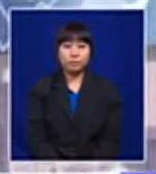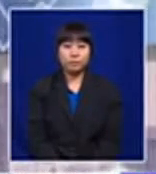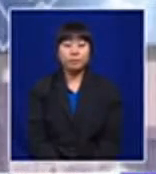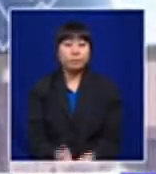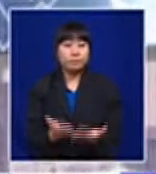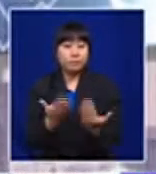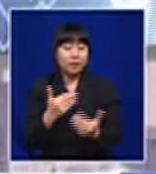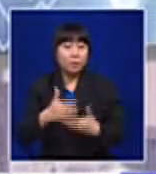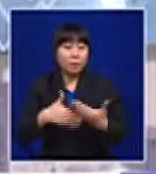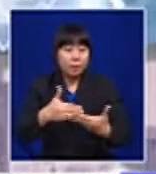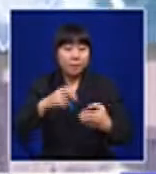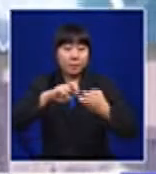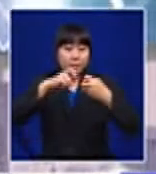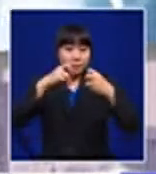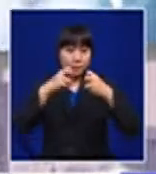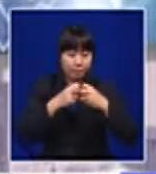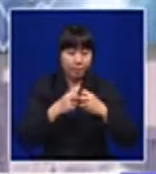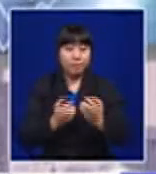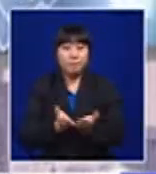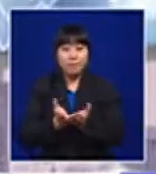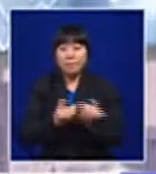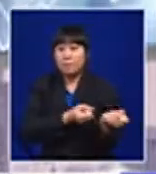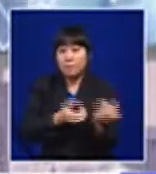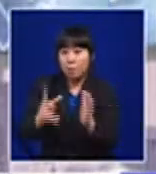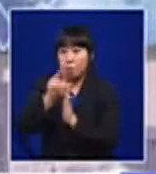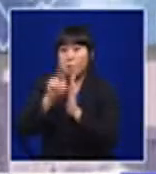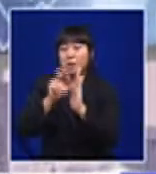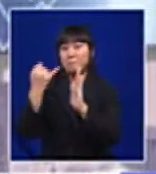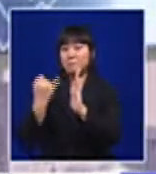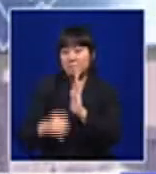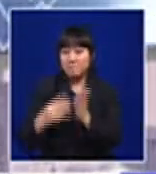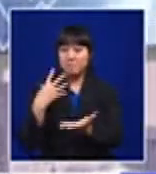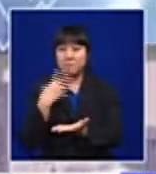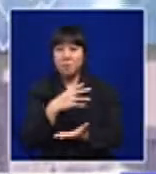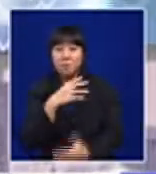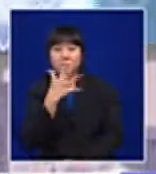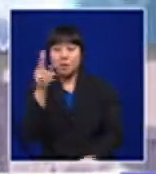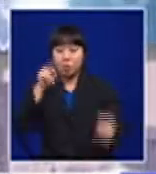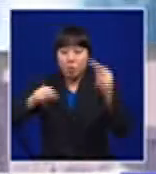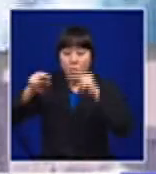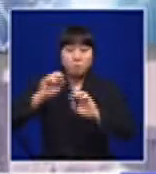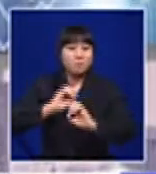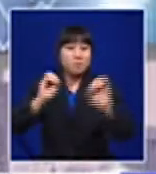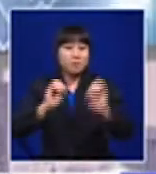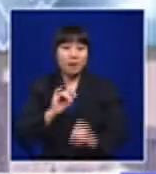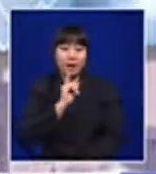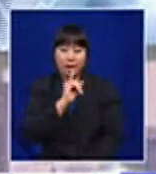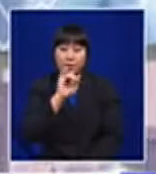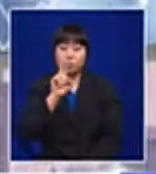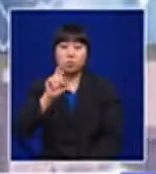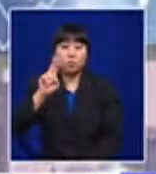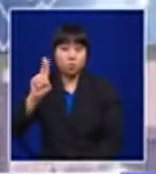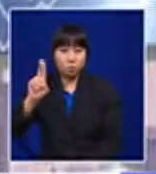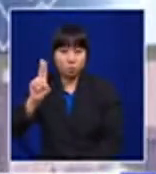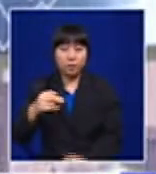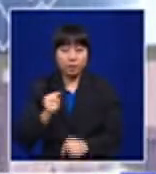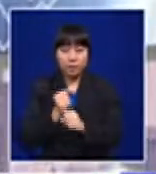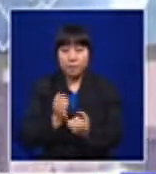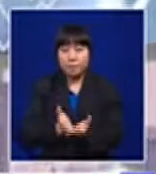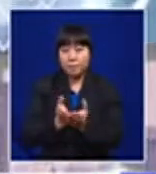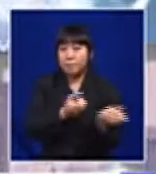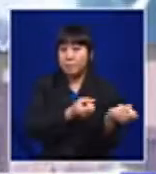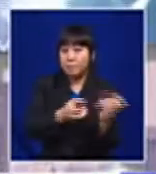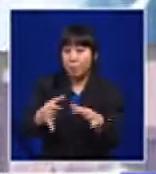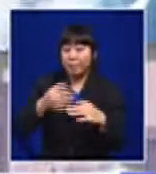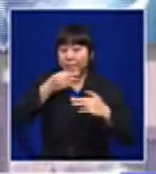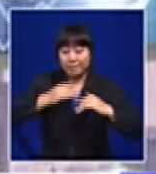ด้านการเดินหน้าแก้ไขปัญหาการทำประมงผิดกฎหมายไม่รายงานและไร้การควบคุมหรือว่า IUU เพื่อให้การทำประมงทะเลของไทย